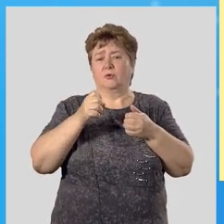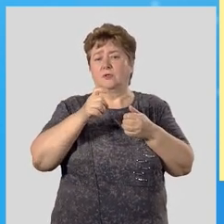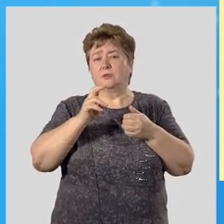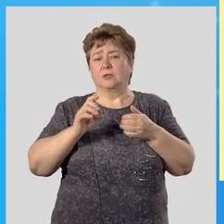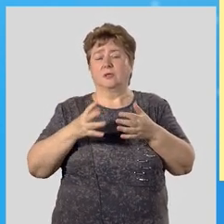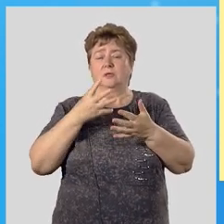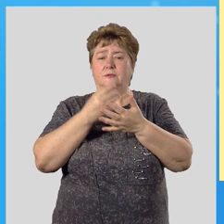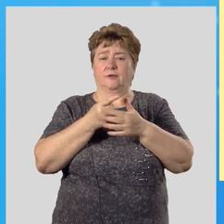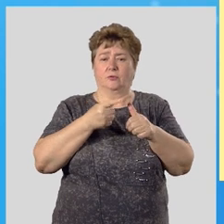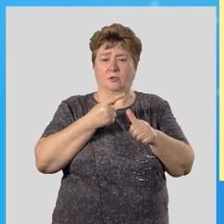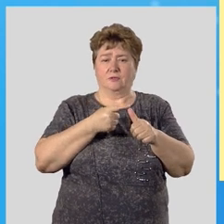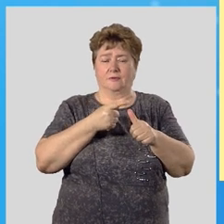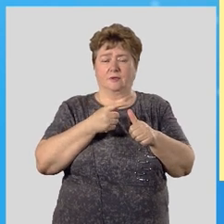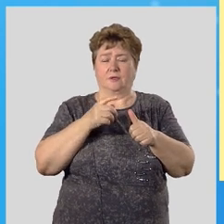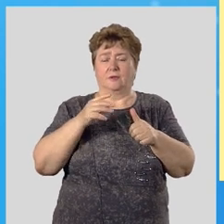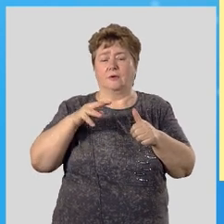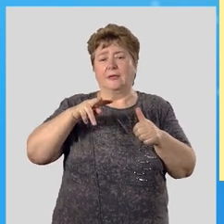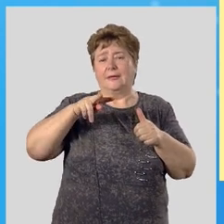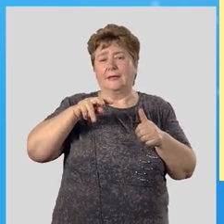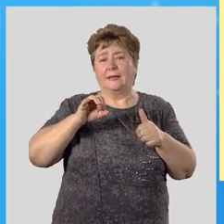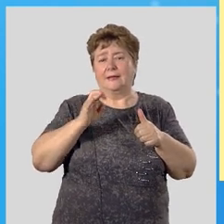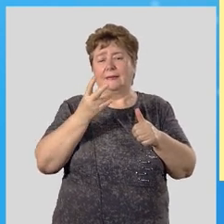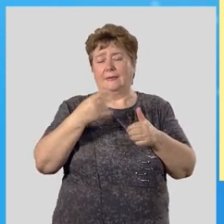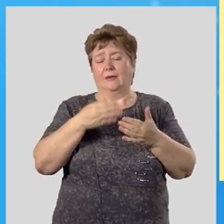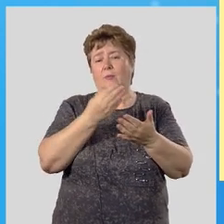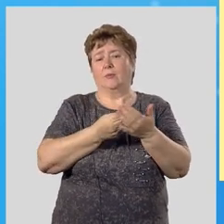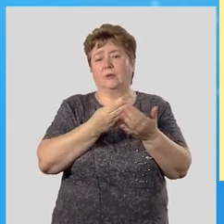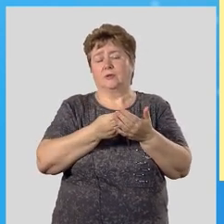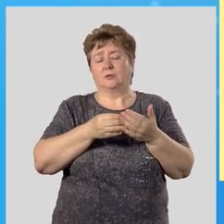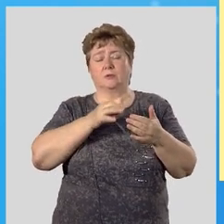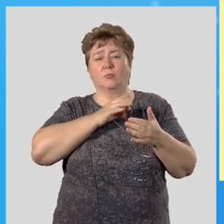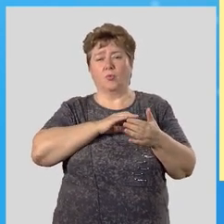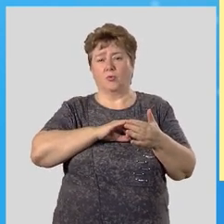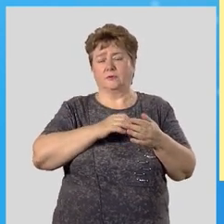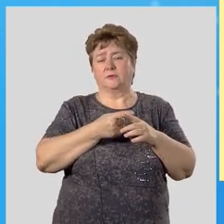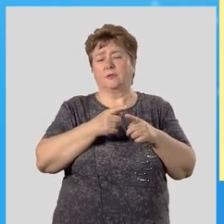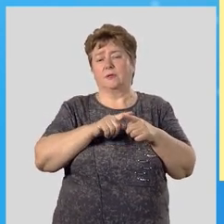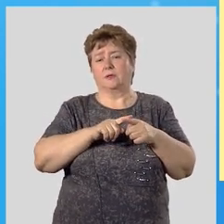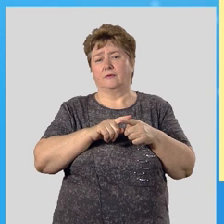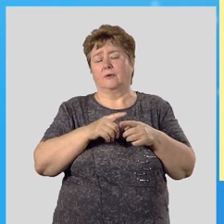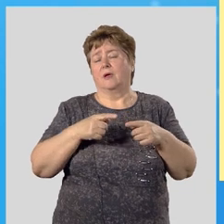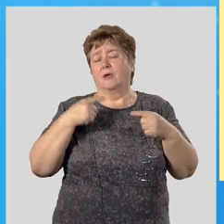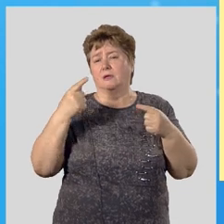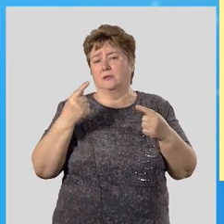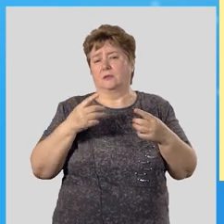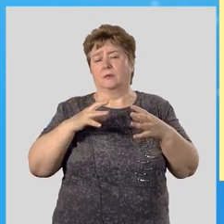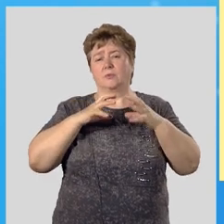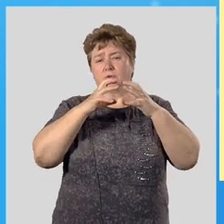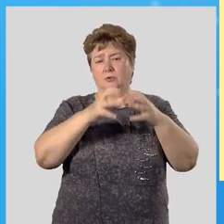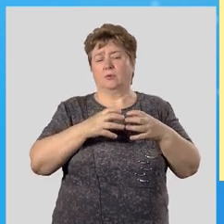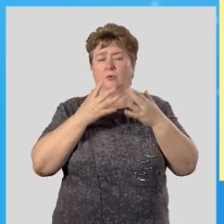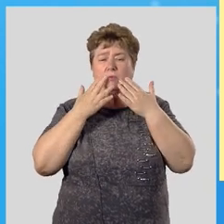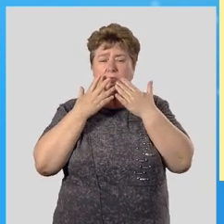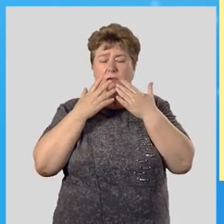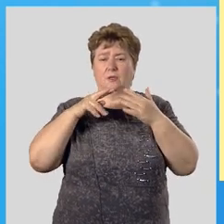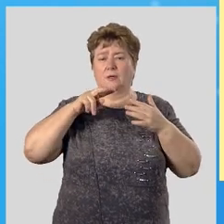них название. Карл Линней предложил пользоваться для этого единым международным